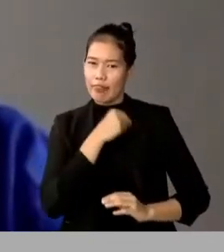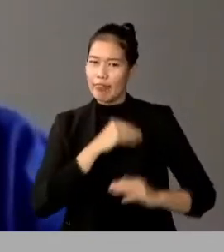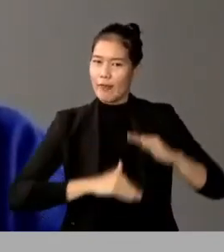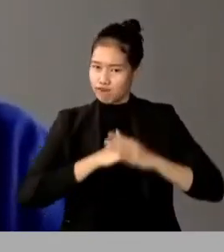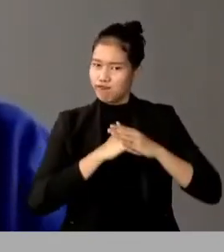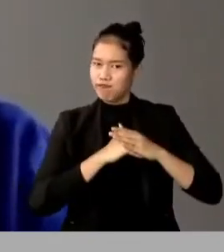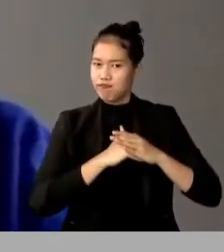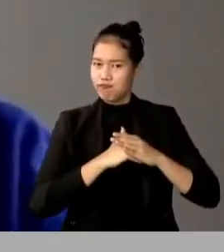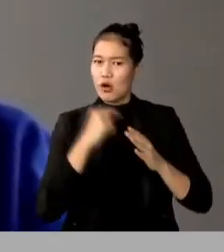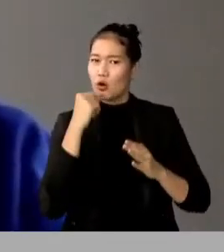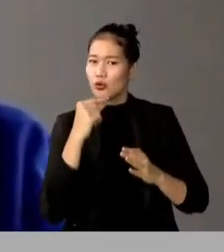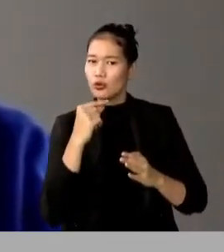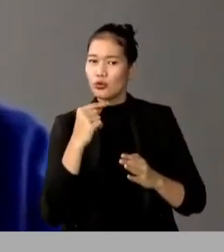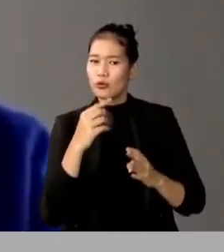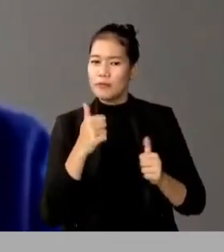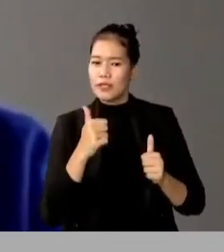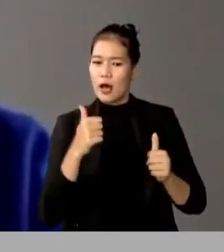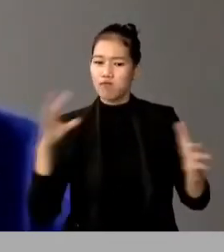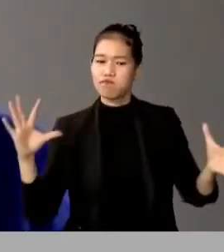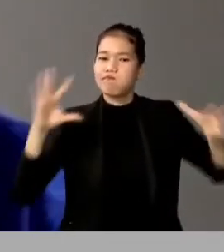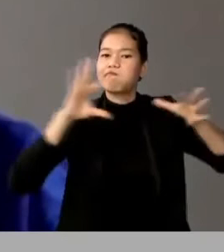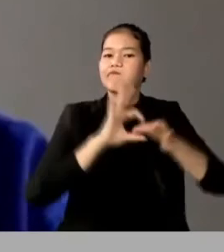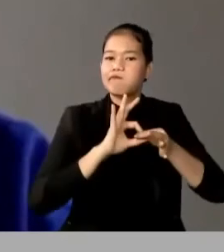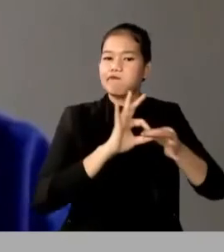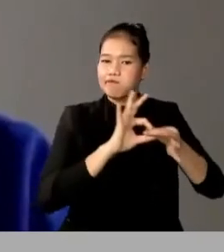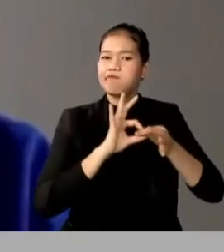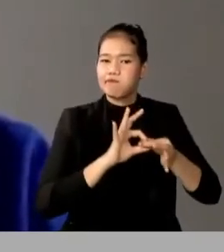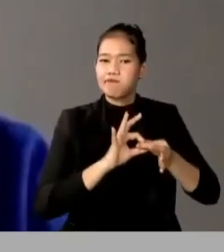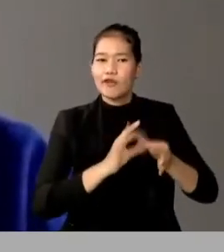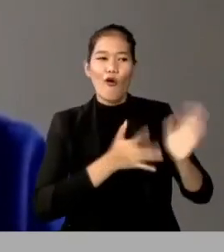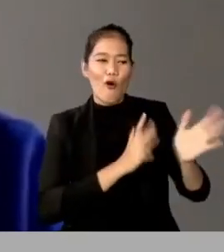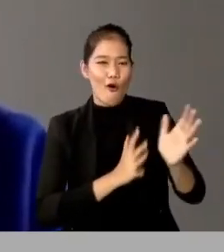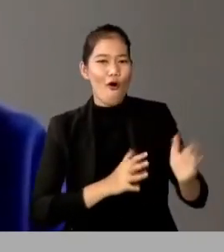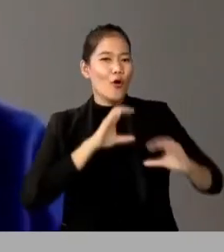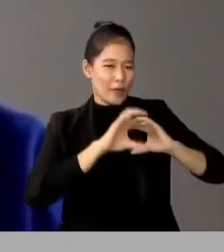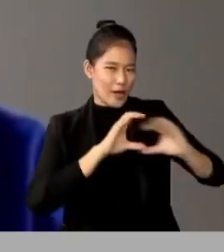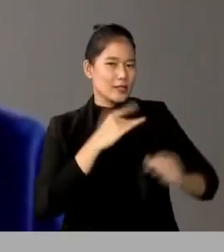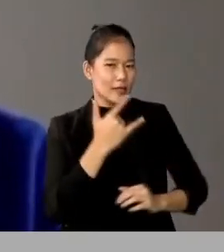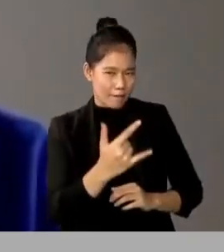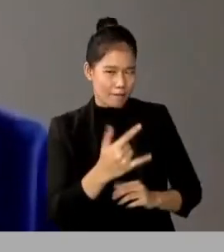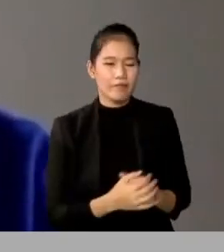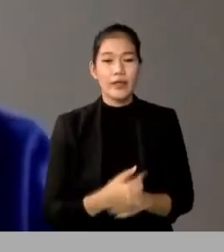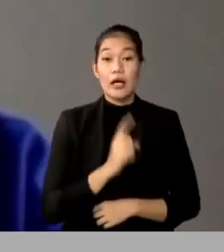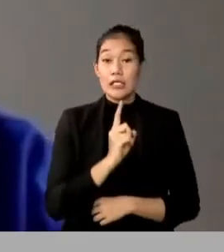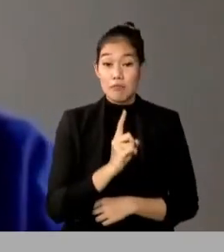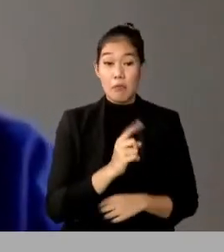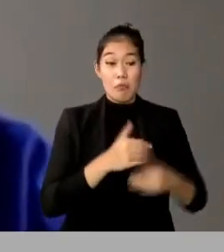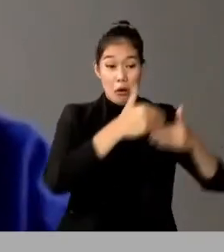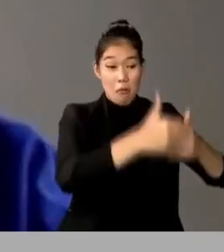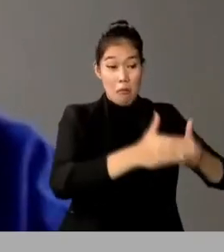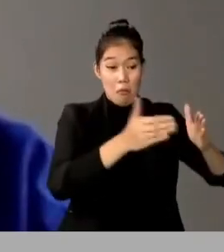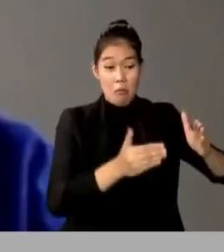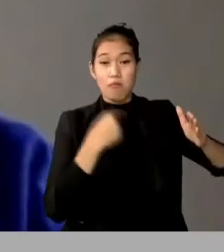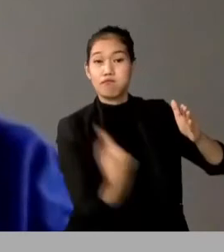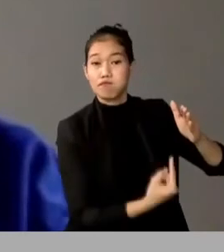mungkin untuk menjalin kali Citra silaturahim supaya tidak putus karena ketika isolasi